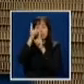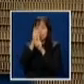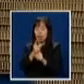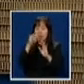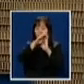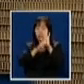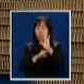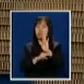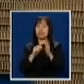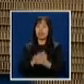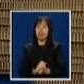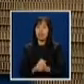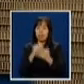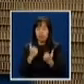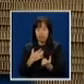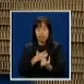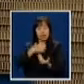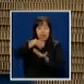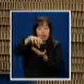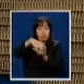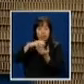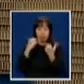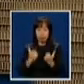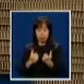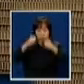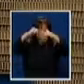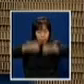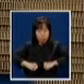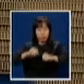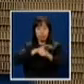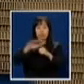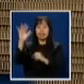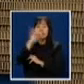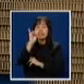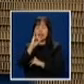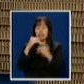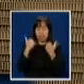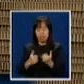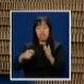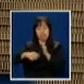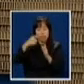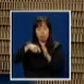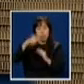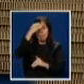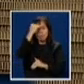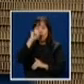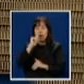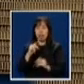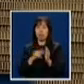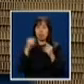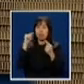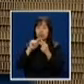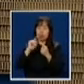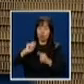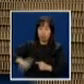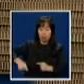าของเราผมก็ขอเรียนครับว่าการที่ยังไม่มีข้อยุติตรงนี้เนี่ยก็เป็นเหตุผลหนึ่งซึ่งเราจะใช้ในการที่กัมพูช